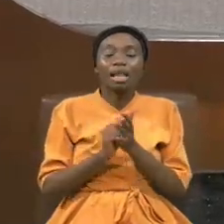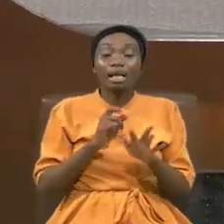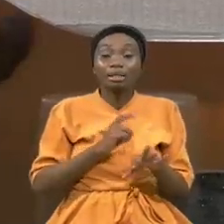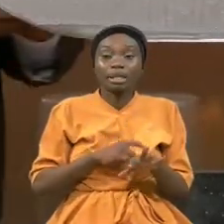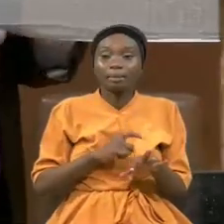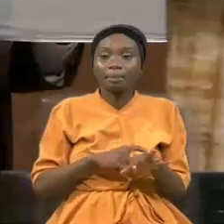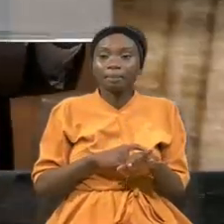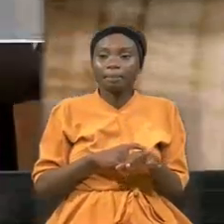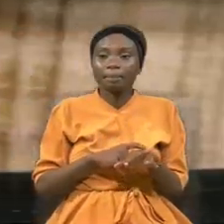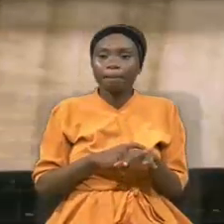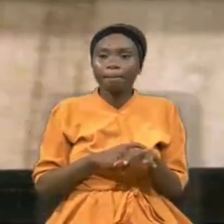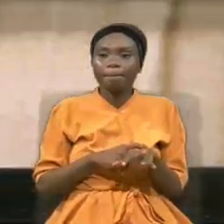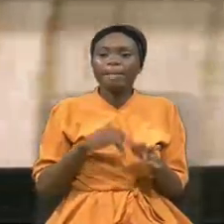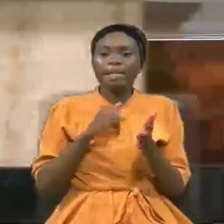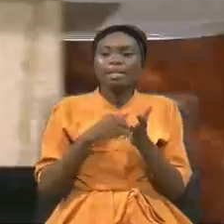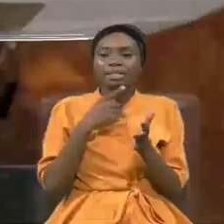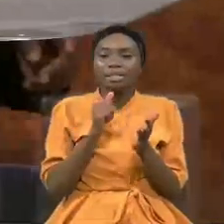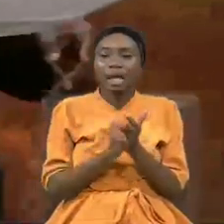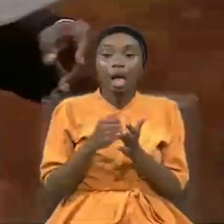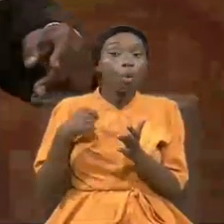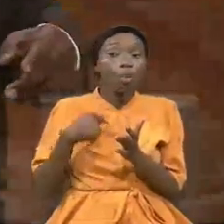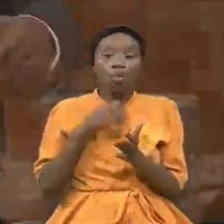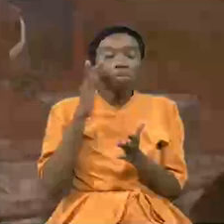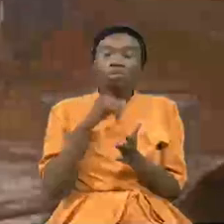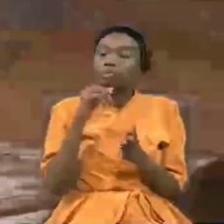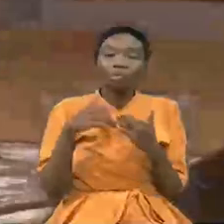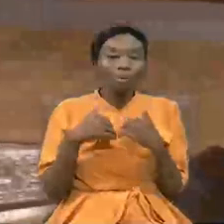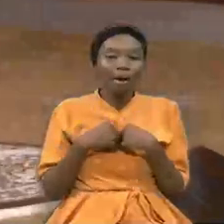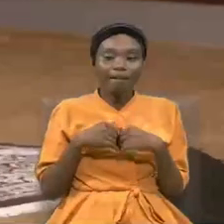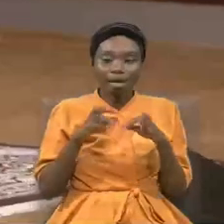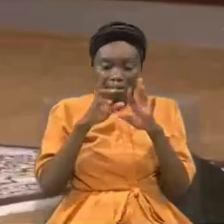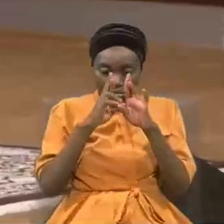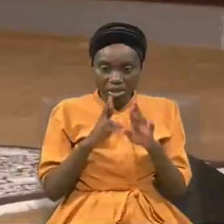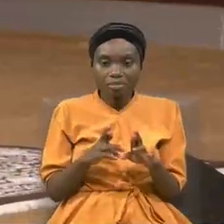cela, c'est dit que